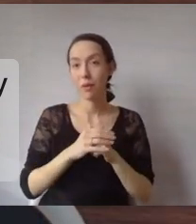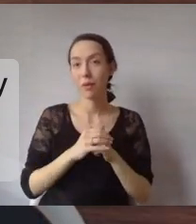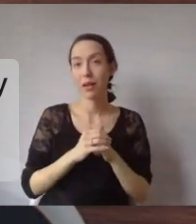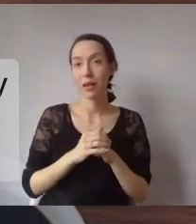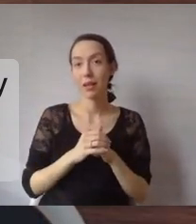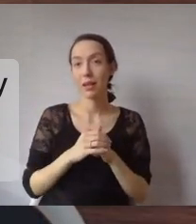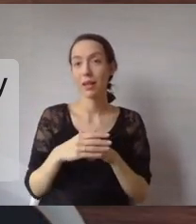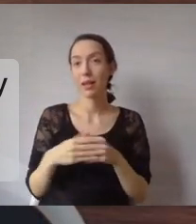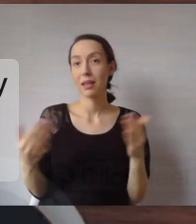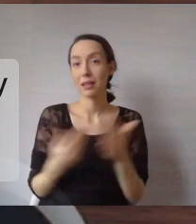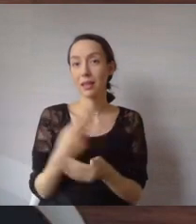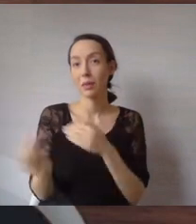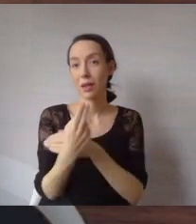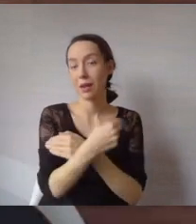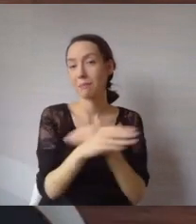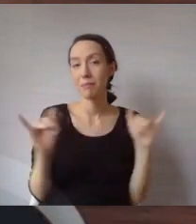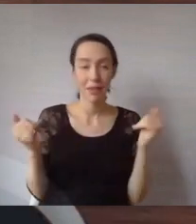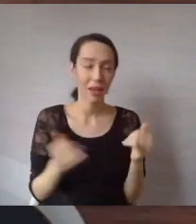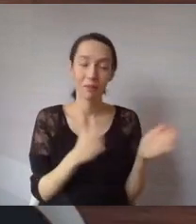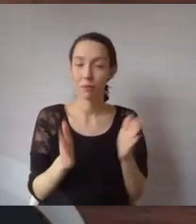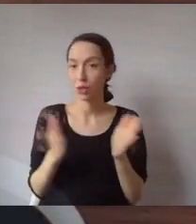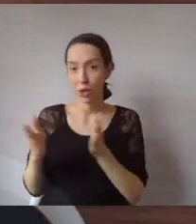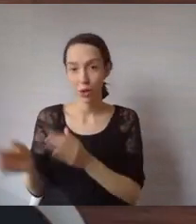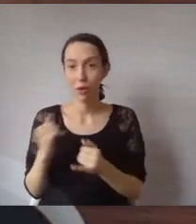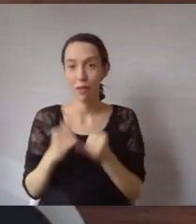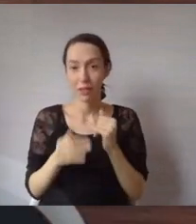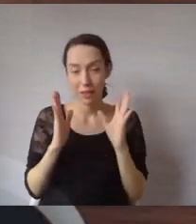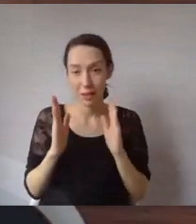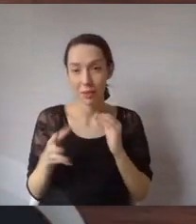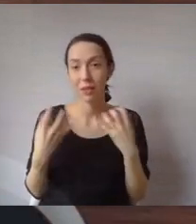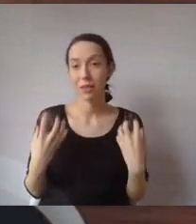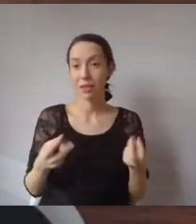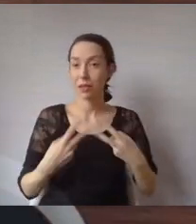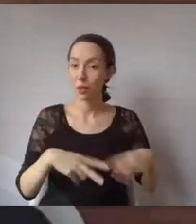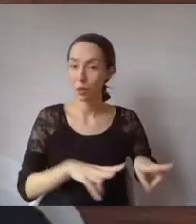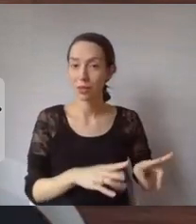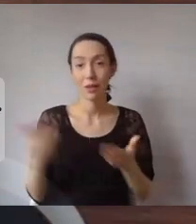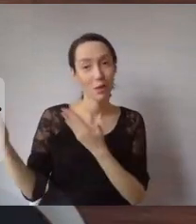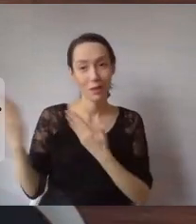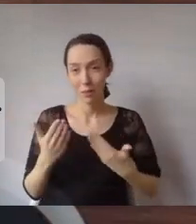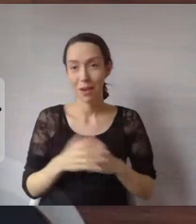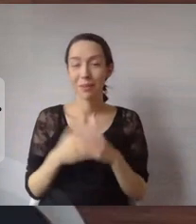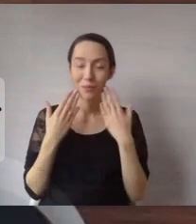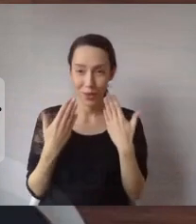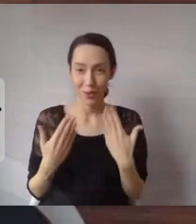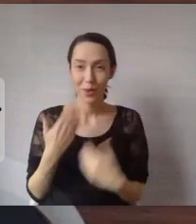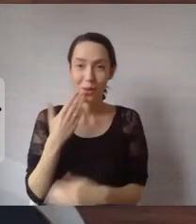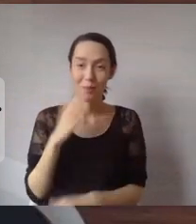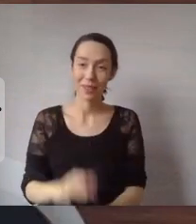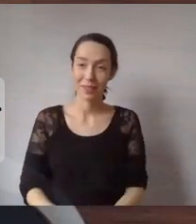jaki sposób najlepiej się do niej przygotować. Także jeżeli będziecie tylko chętni do udziału, to też zapraszam. Także dziękuję